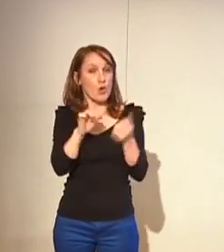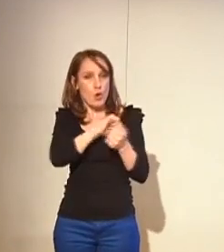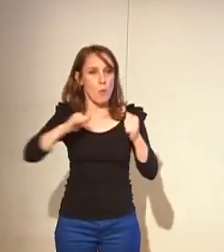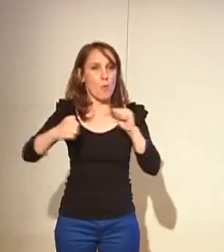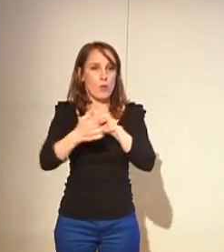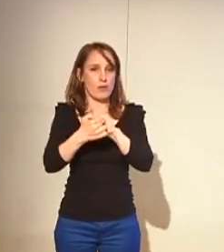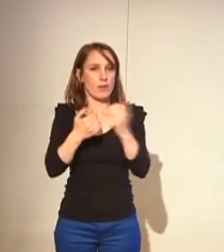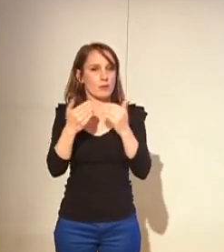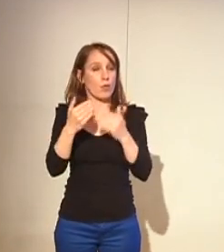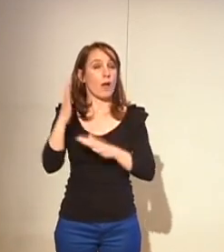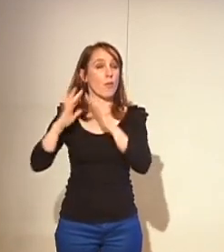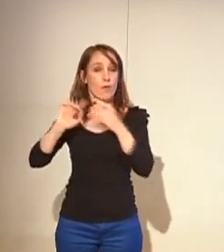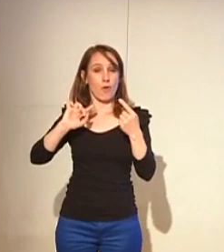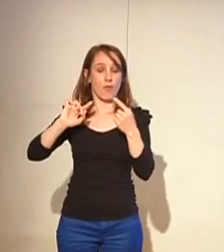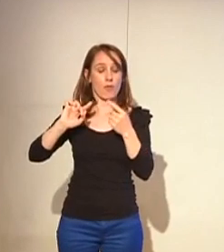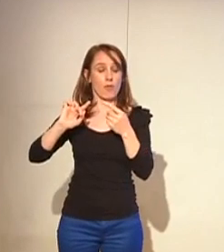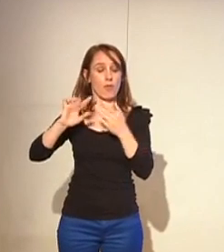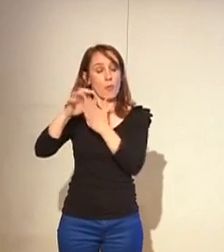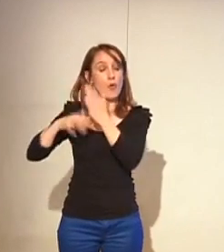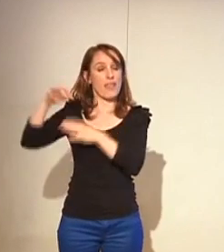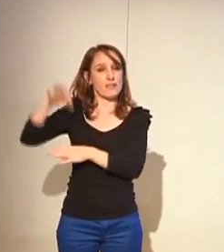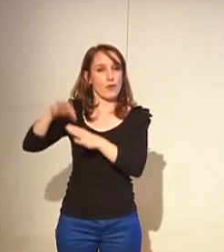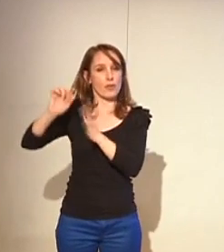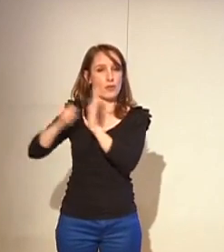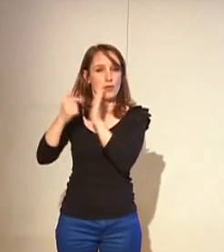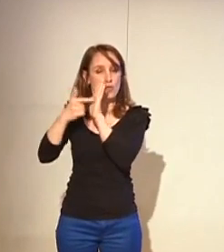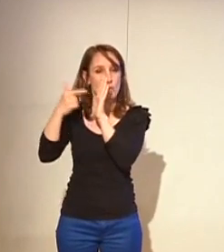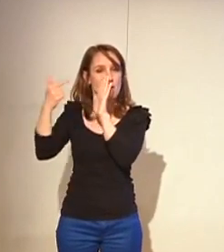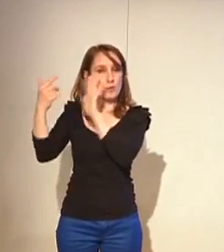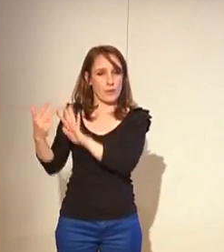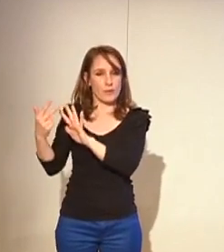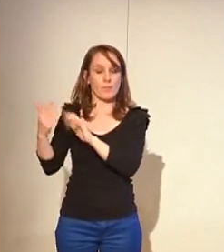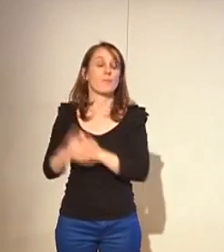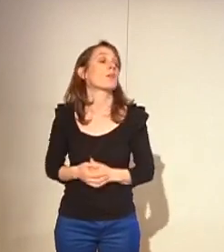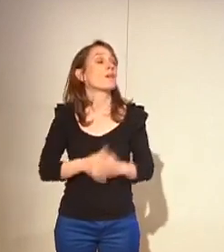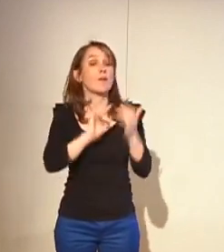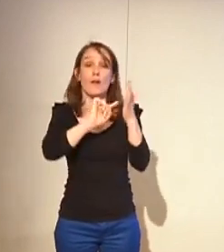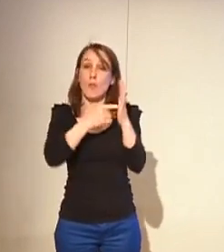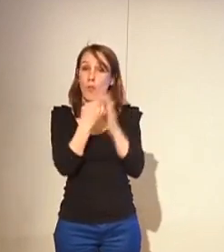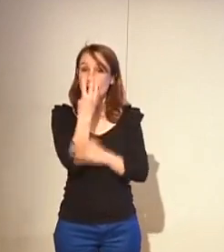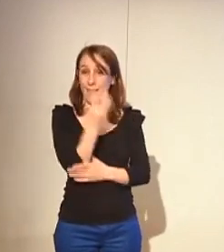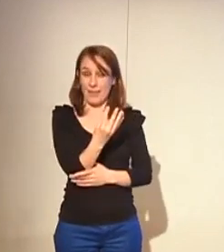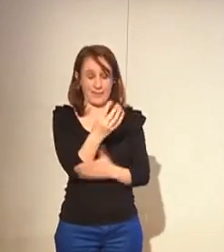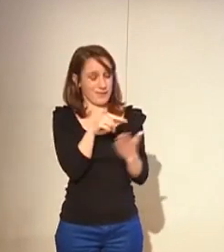été votée en 2 8 car le point 4 qui